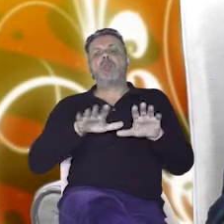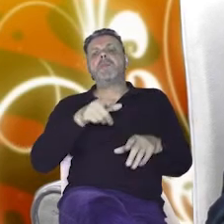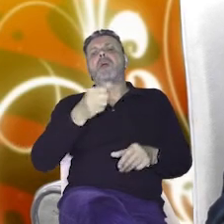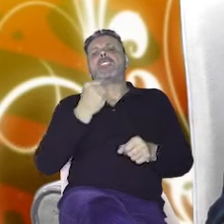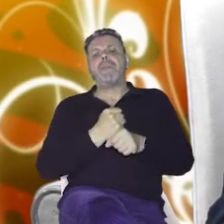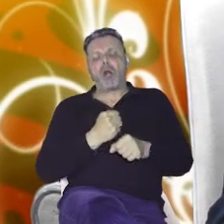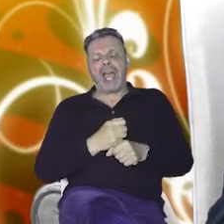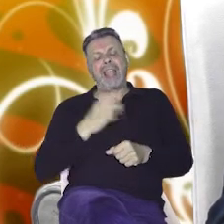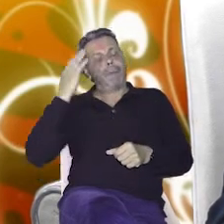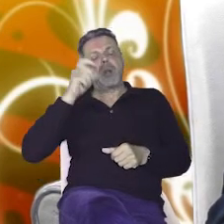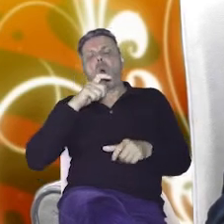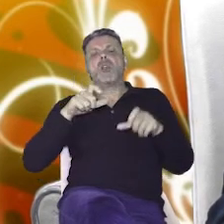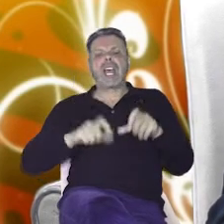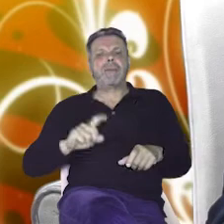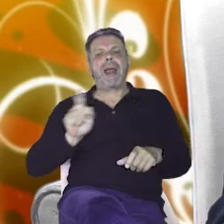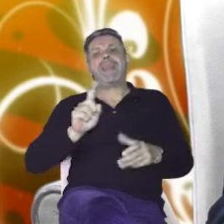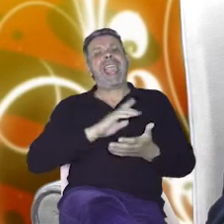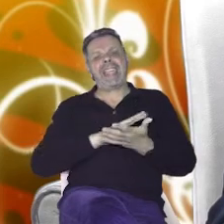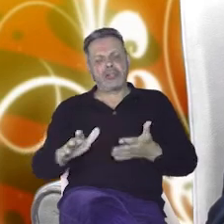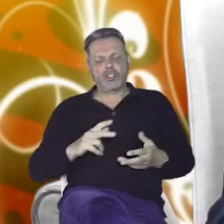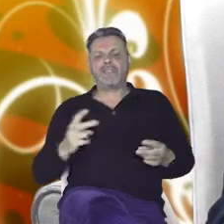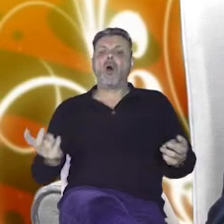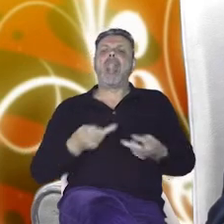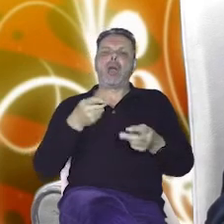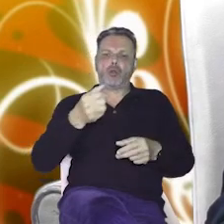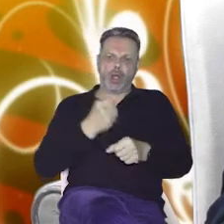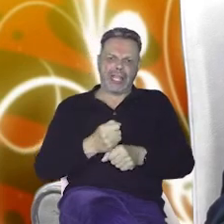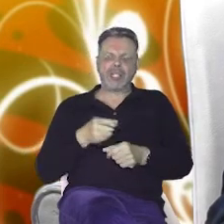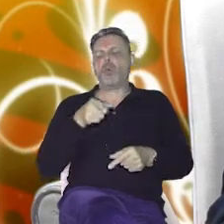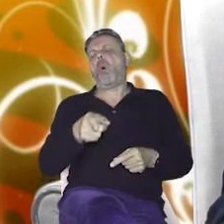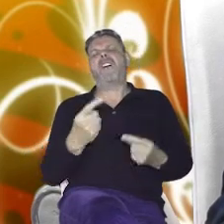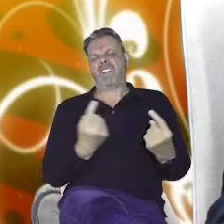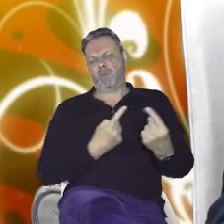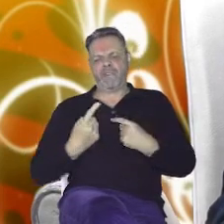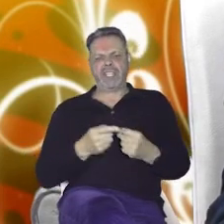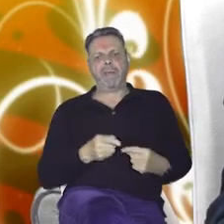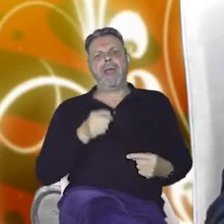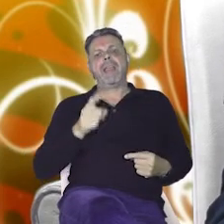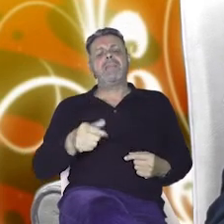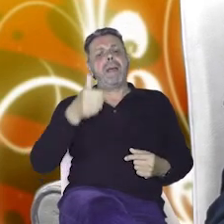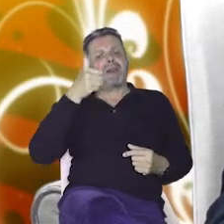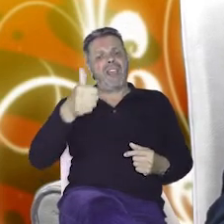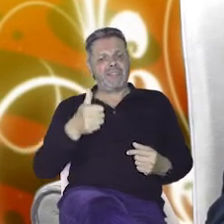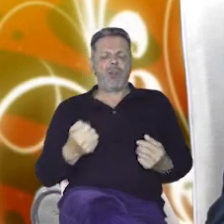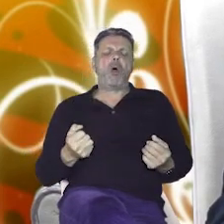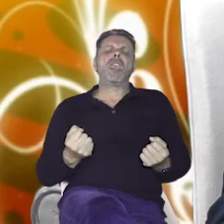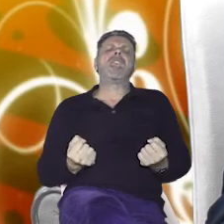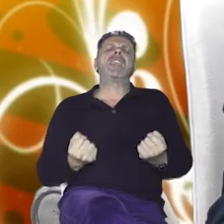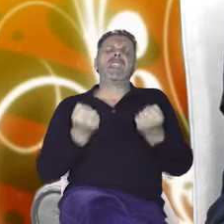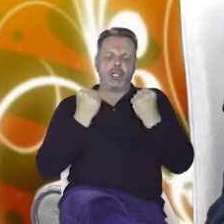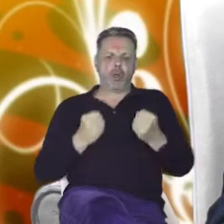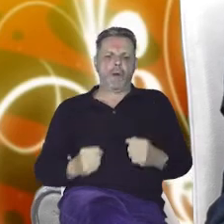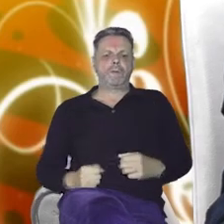o starijima nije jednostavno niti lako to činiti u ovakvim uvjetima. Mislim da je njima prvenstveno jako, jako teško.